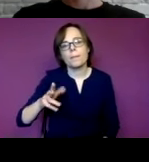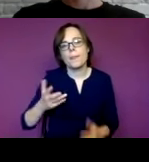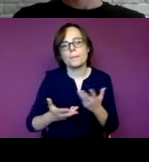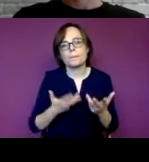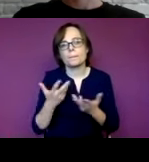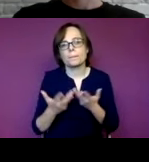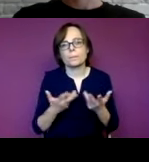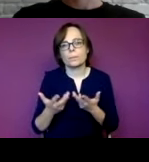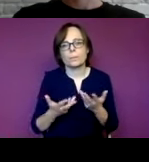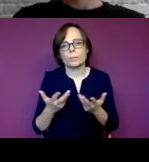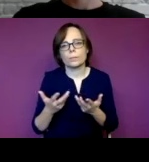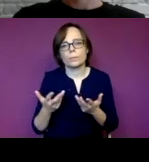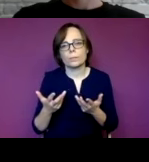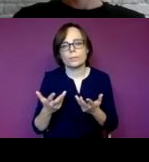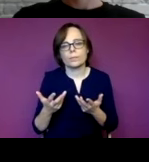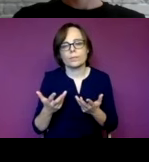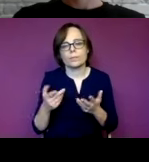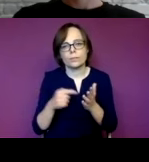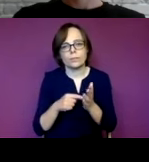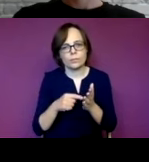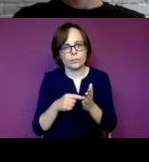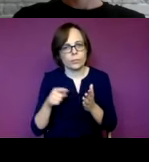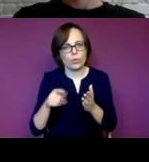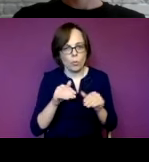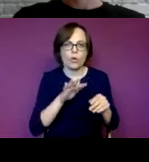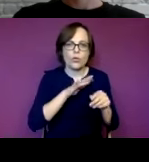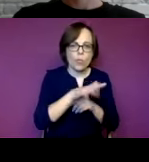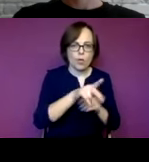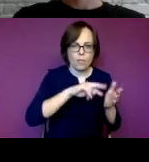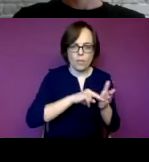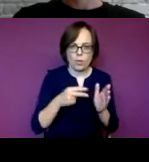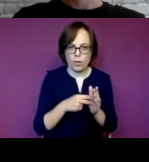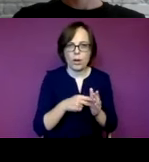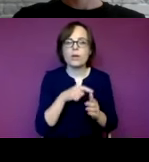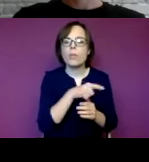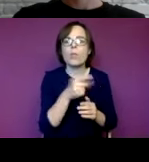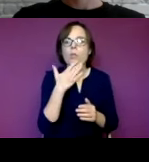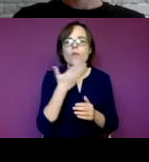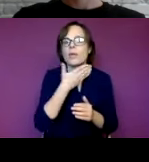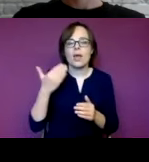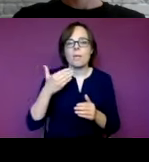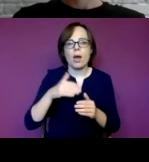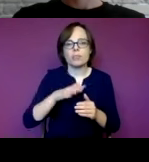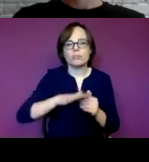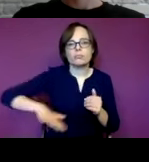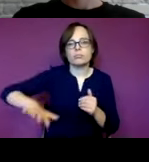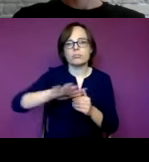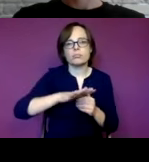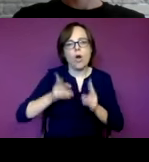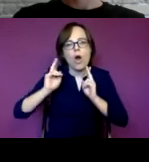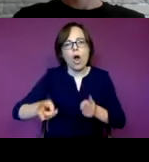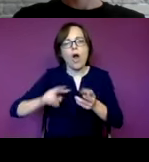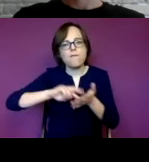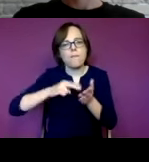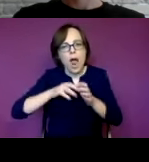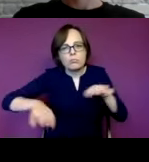kształtują taki jasny obraz i czy to może jakoś wpłynąć na planowanie? Bo wspomniała pani o tym, że nie ma planu zagospodarowania i te wsi nie są w ogóle